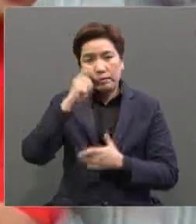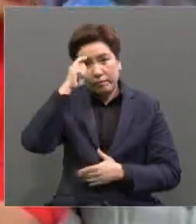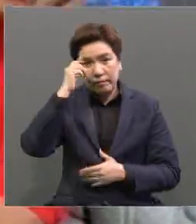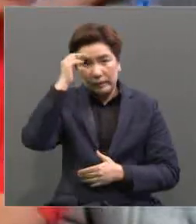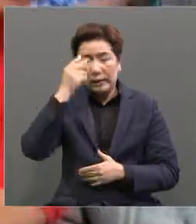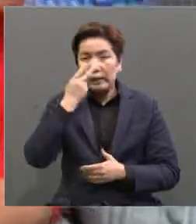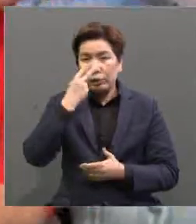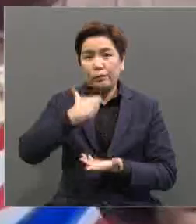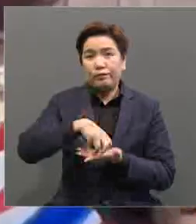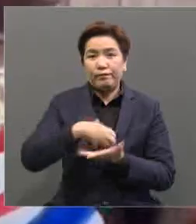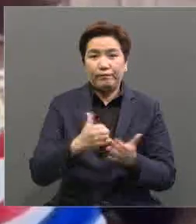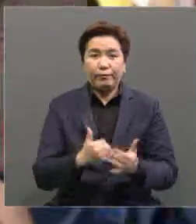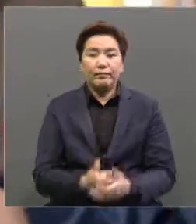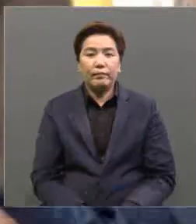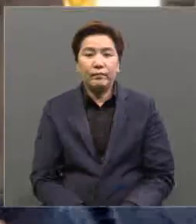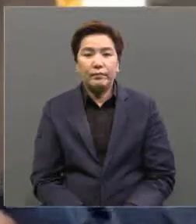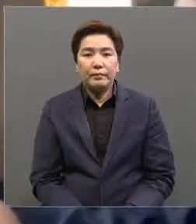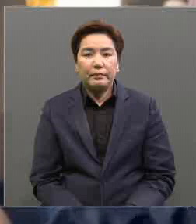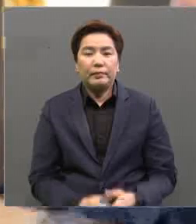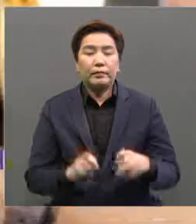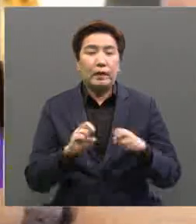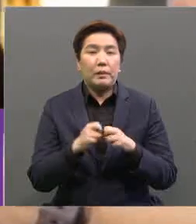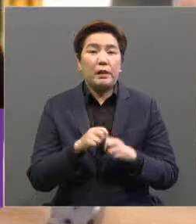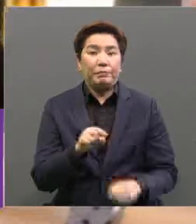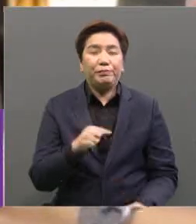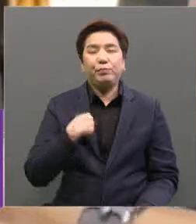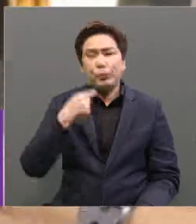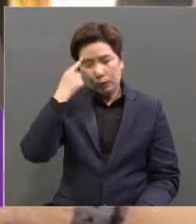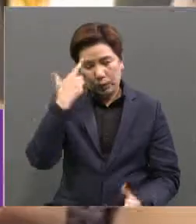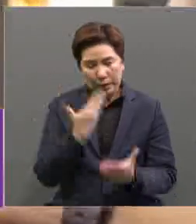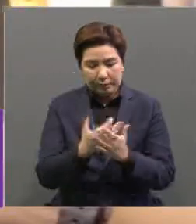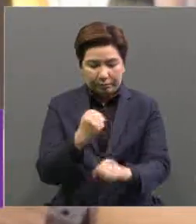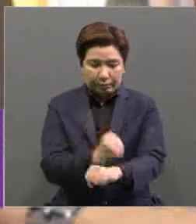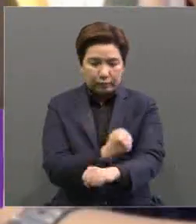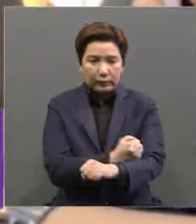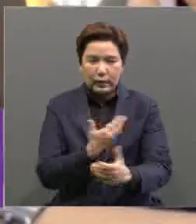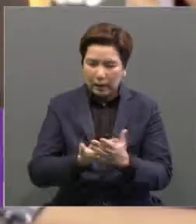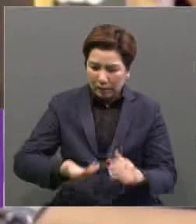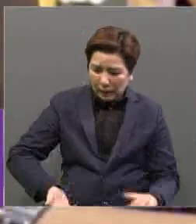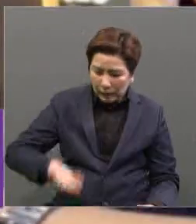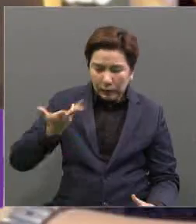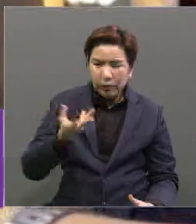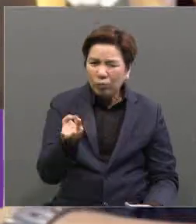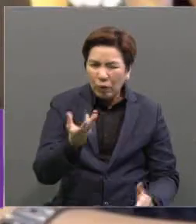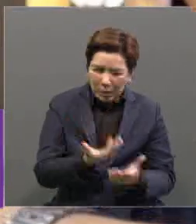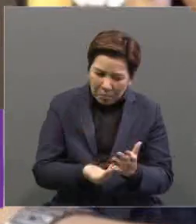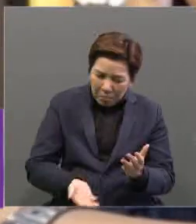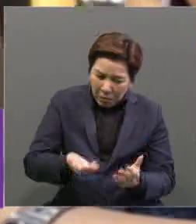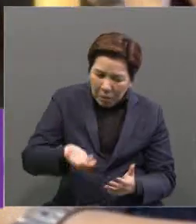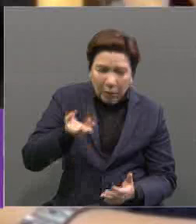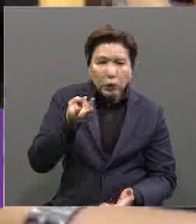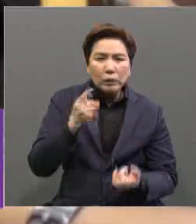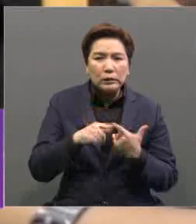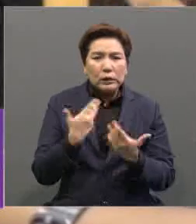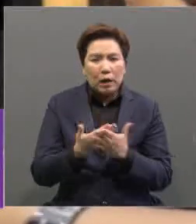ในประเด็นนี้ครับ จริงแล้วเนี่ยเราทราบดีว่าค่าแรงขั้นต่ำของเราเนี่ยไม่ได้ขึ้นมานานมากขึ้นมาน้อยมากนะครับค่าของชี